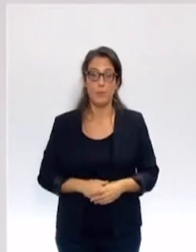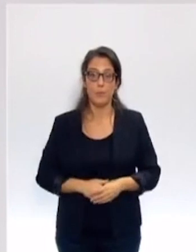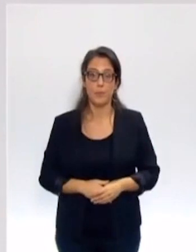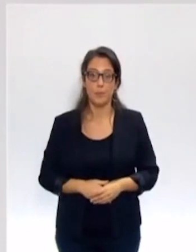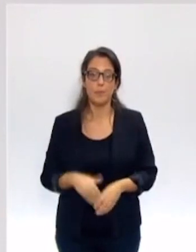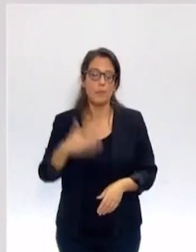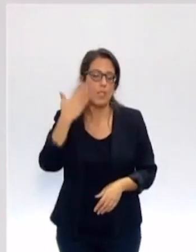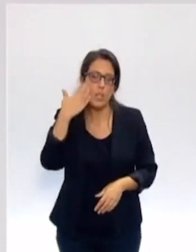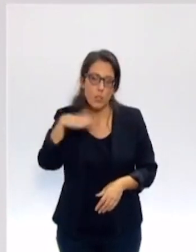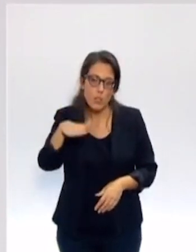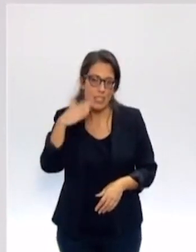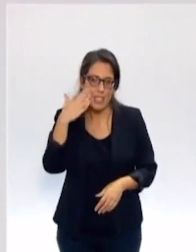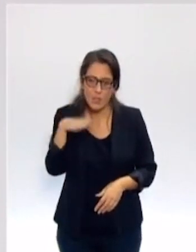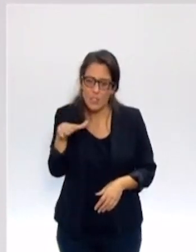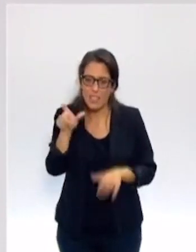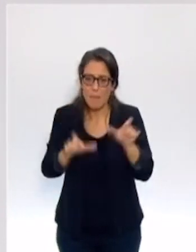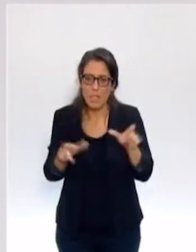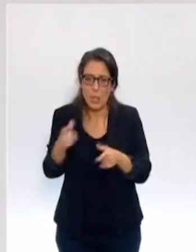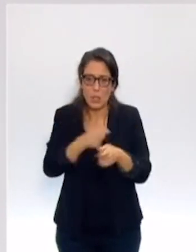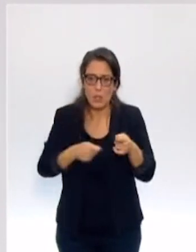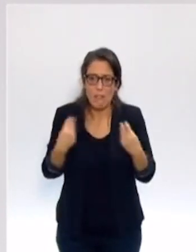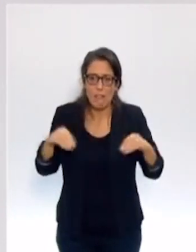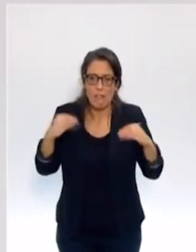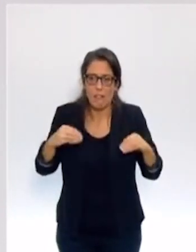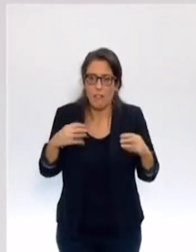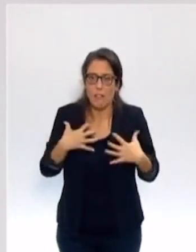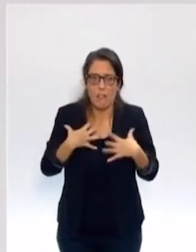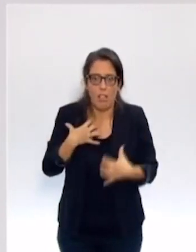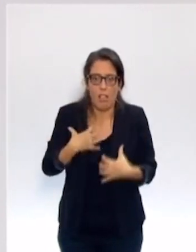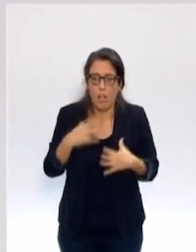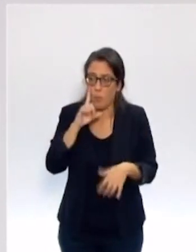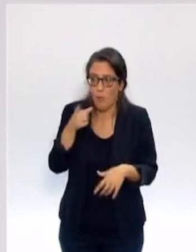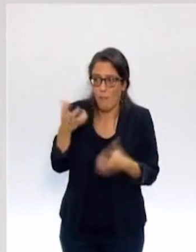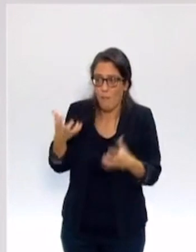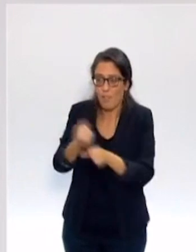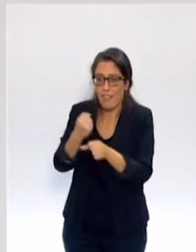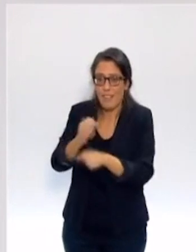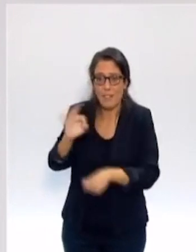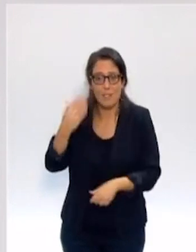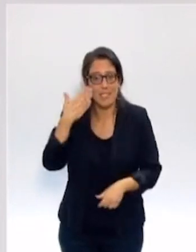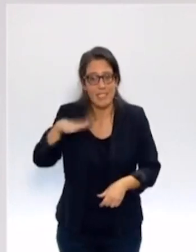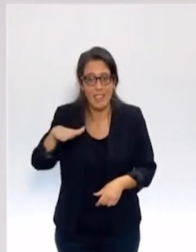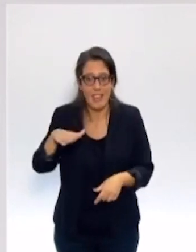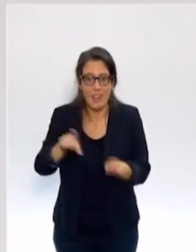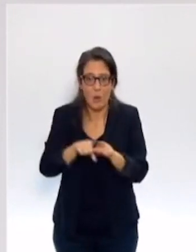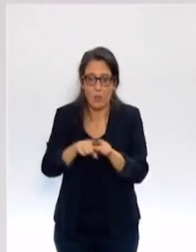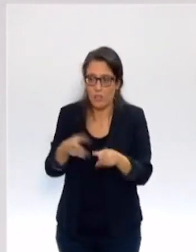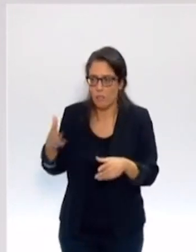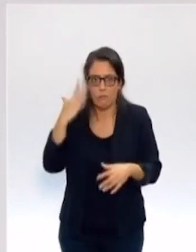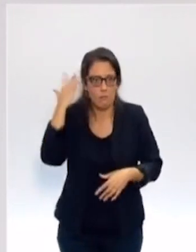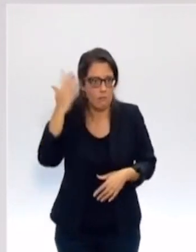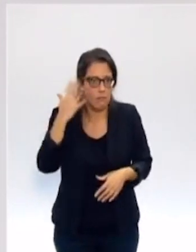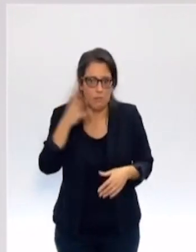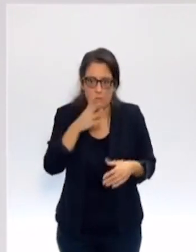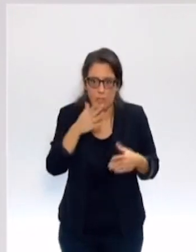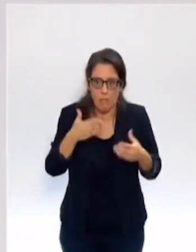je sais ce qu'est l'angoisse des commerçants qui n'aspirent qu'à pouvoir travailler et sont très inquiets de ne pouvoir rouvrir assez